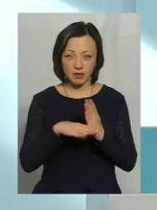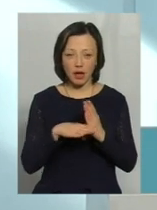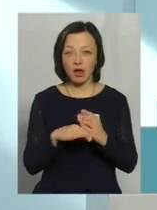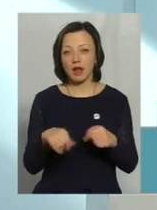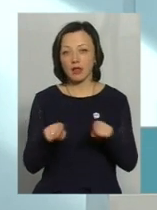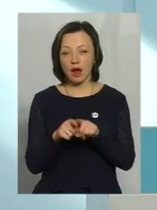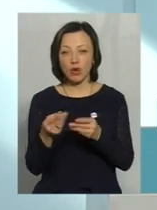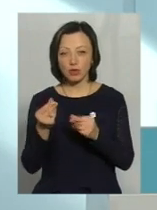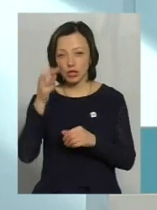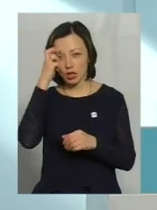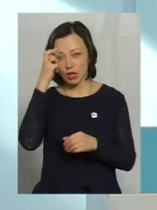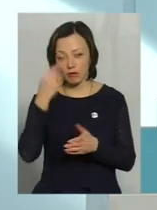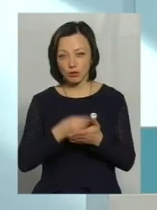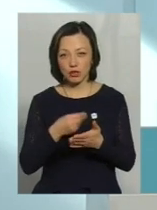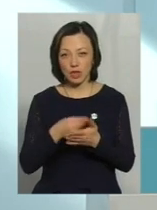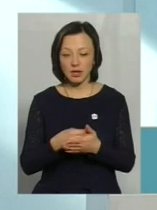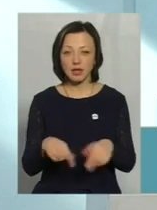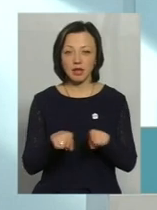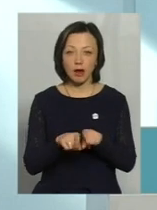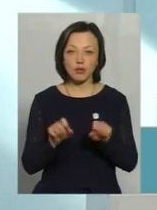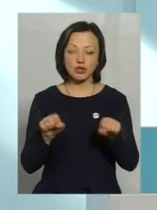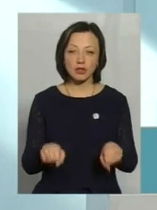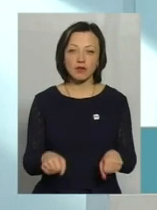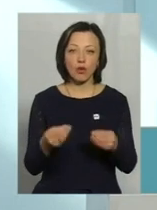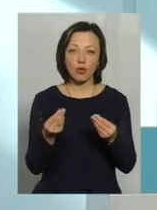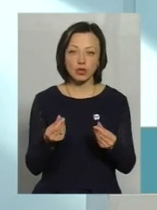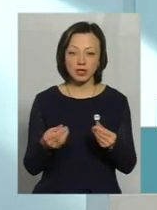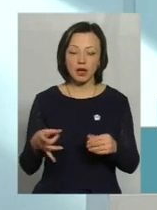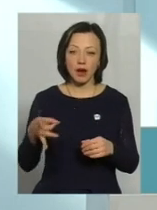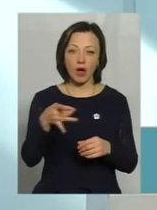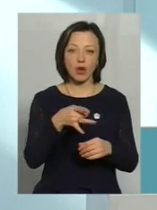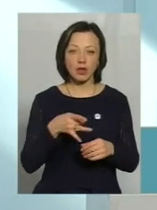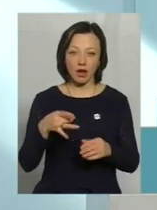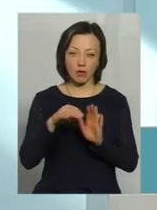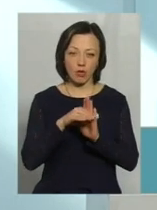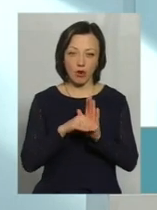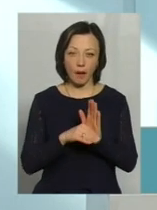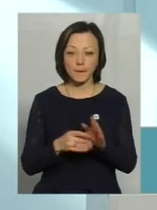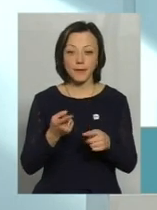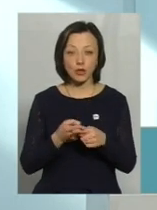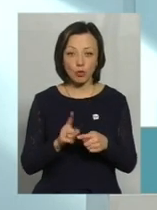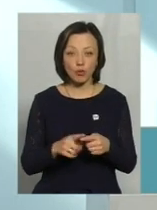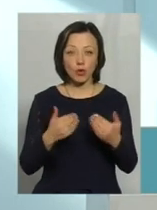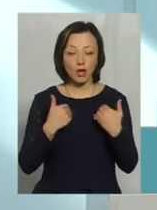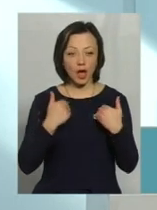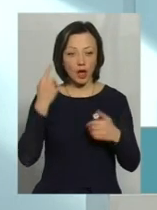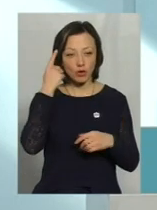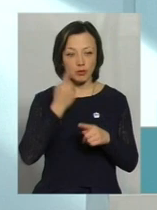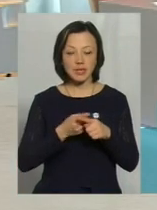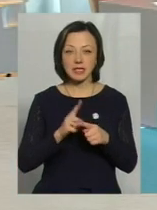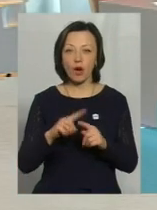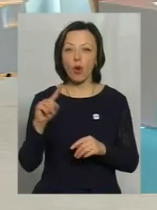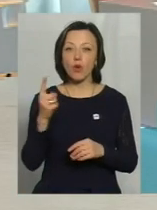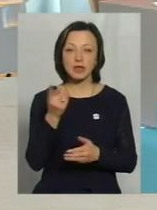так і кошти державних бюджетів, так і можливість кошти від регіональних програм. Тому я думаю, що це один